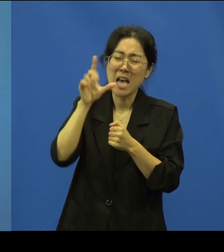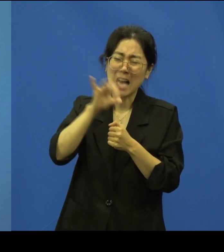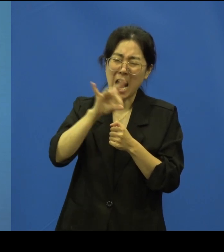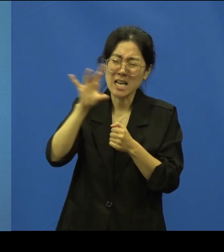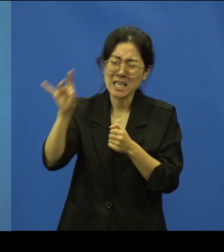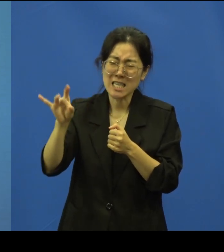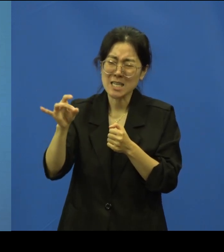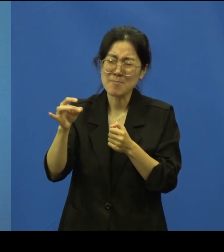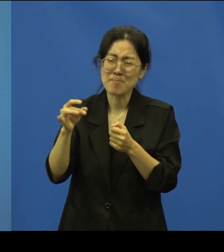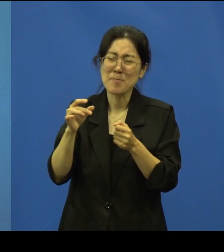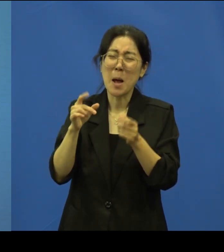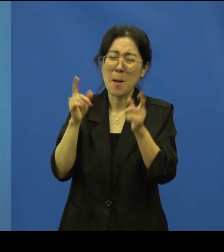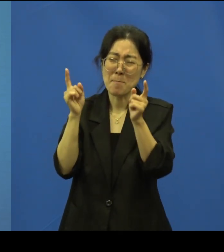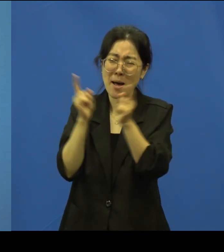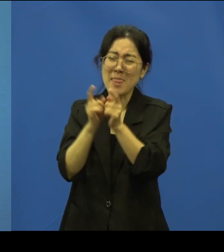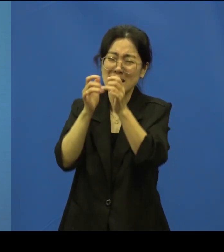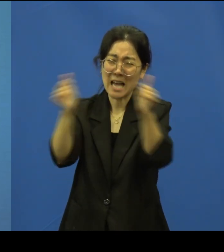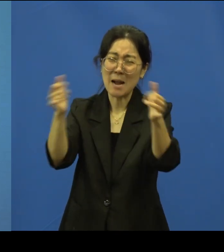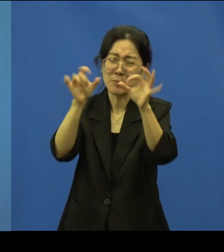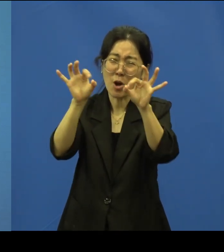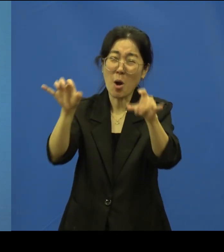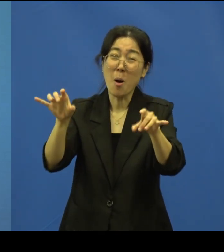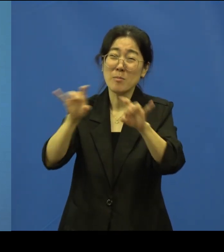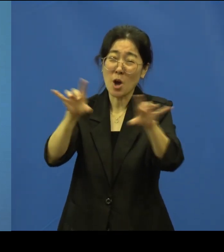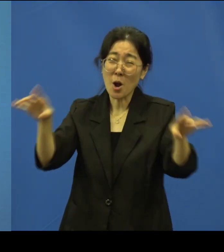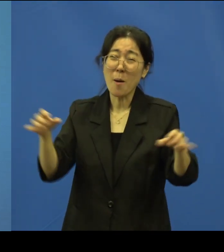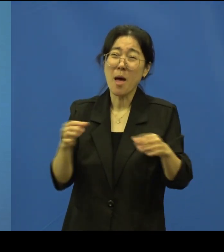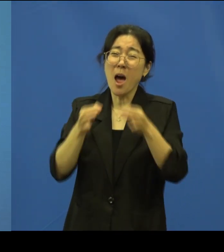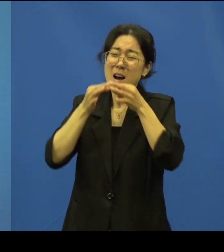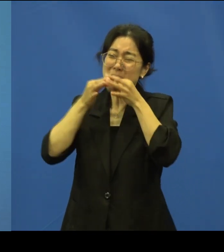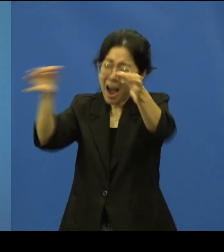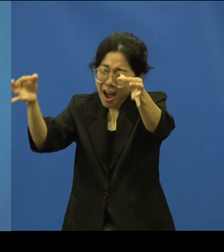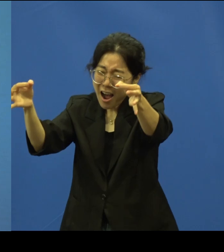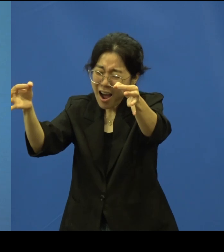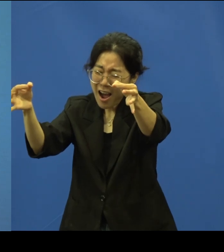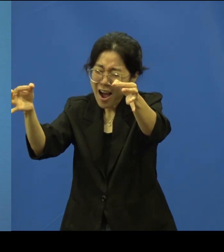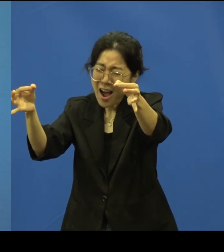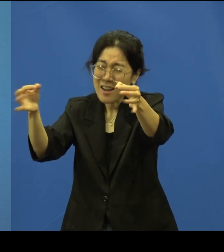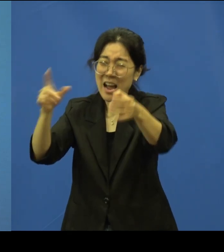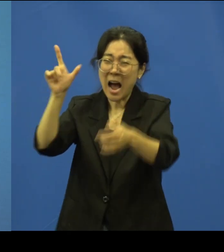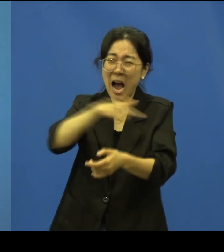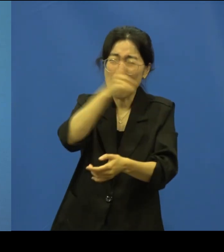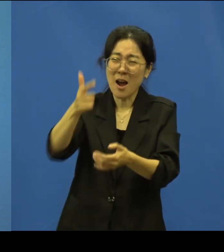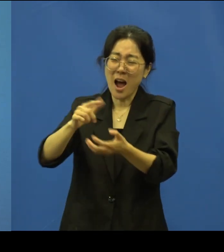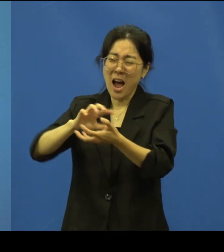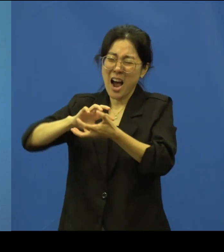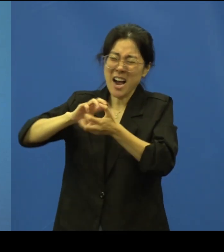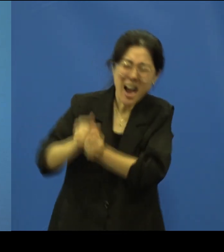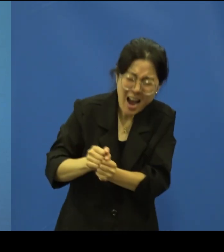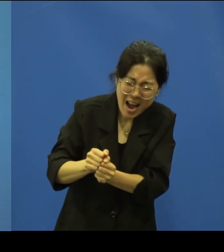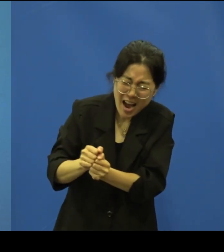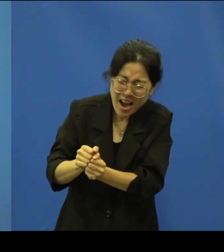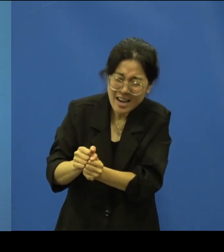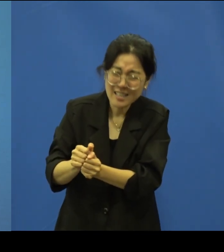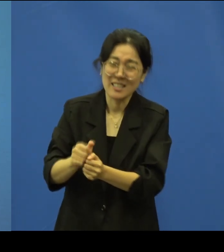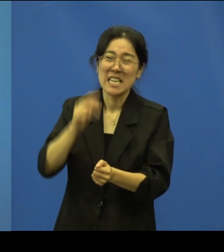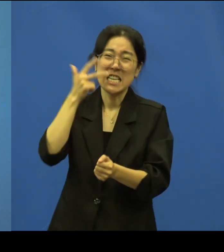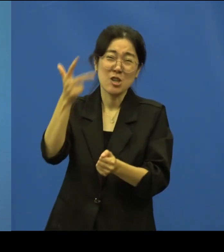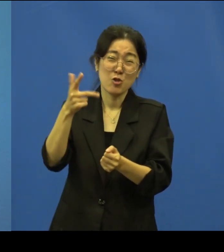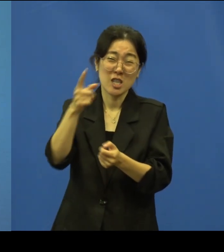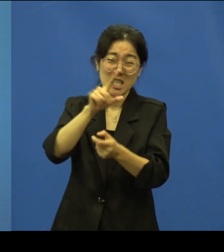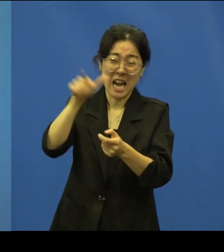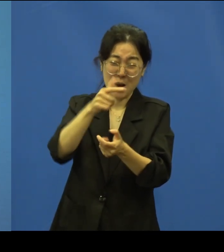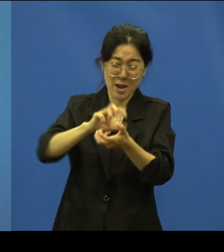하기 위해서, 저는 여러분이 기도를 이렇게 왔을 때 몇 시간씩 하지만